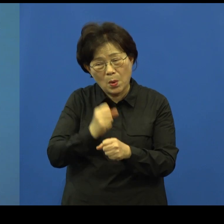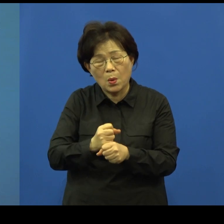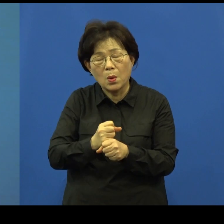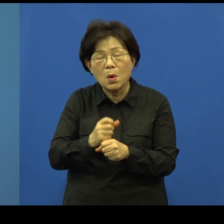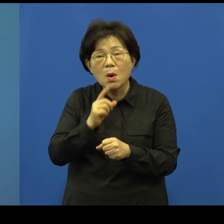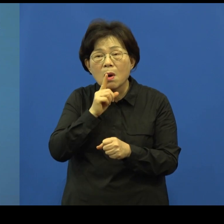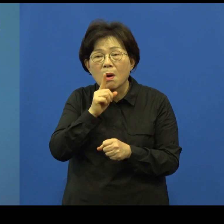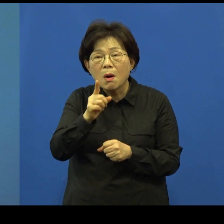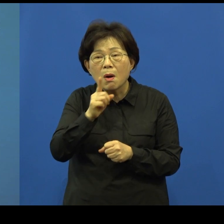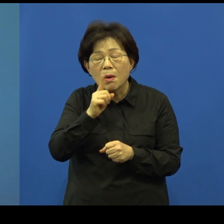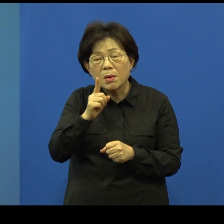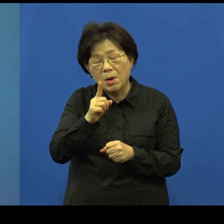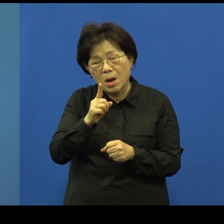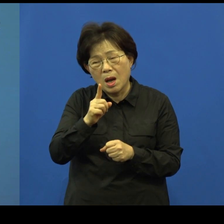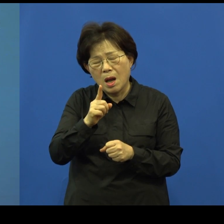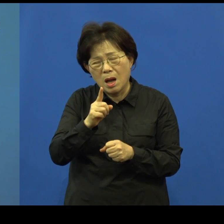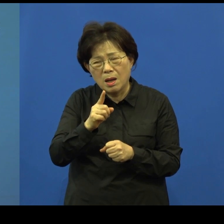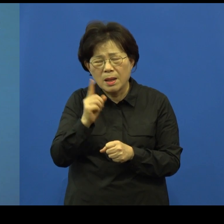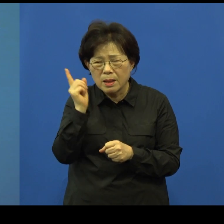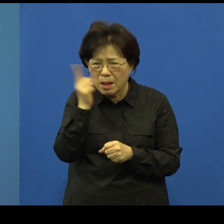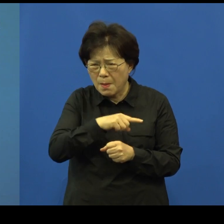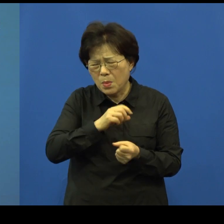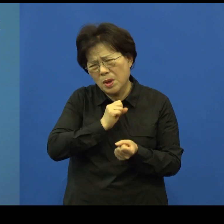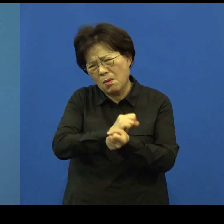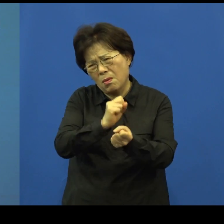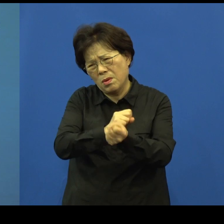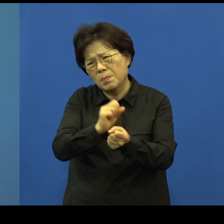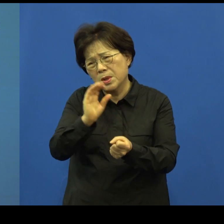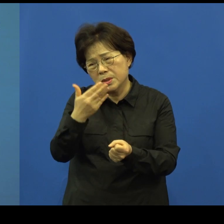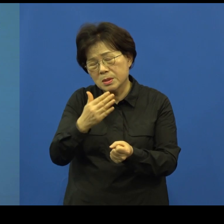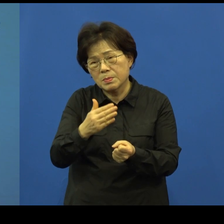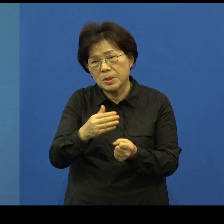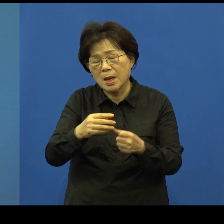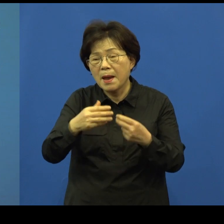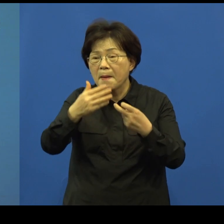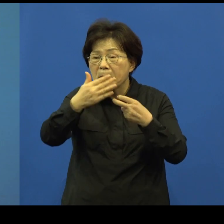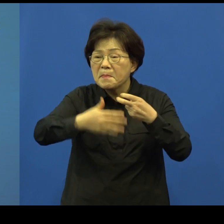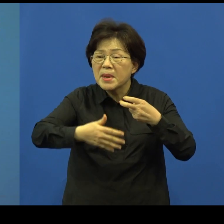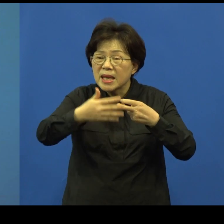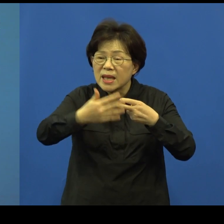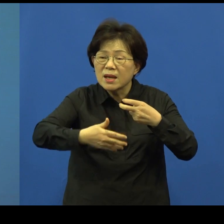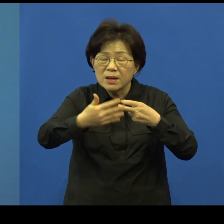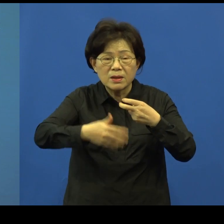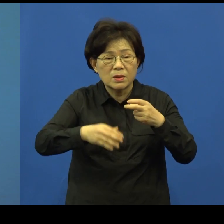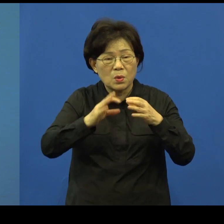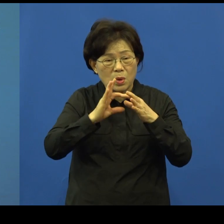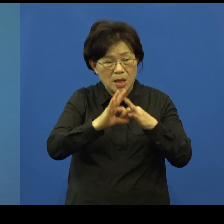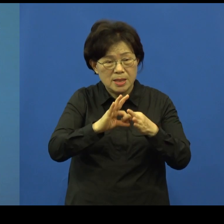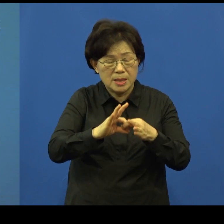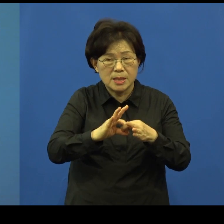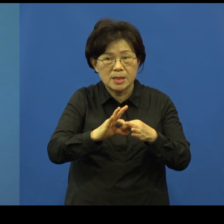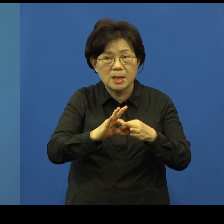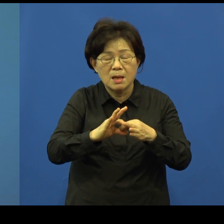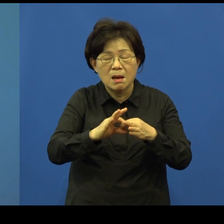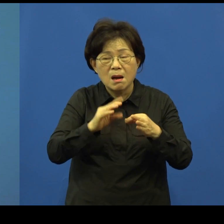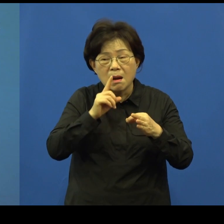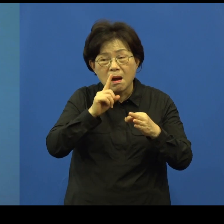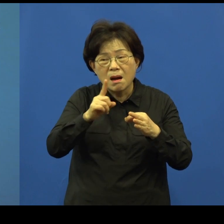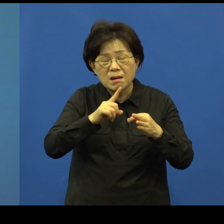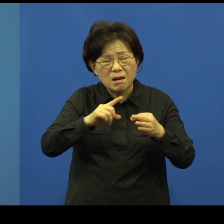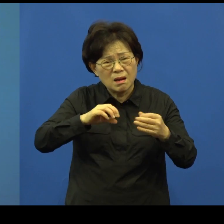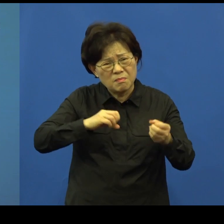이 언어의 오염이 굉장히 심각한 시대를 살고 있습니다. 특별히 미디어를 통해서 언어의 교란이